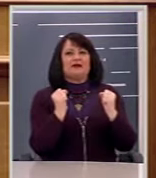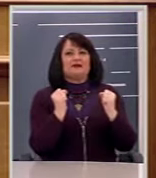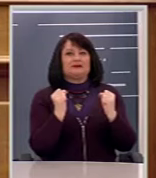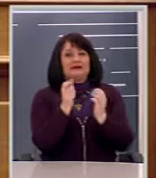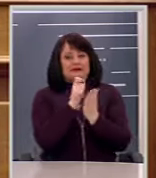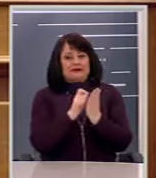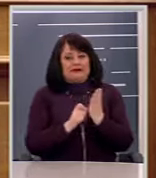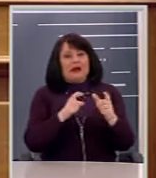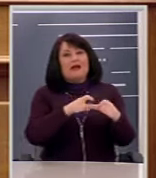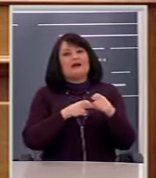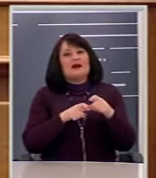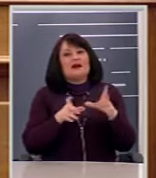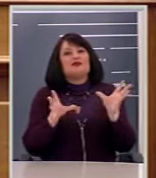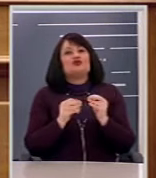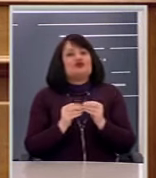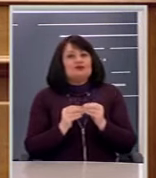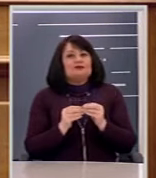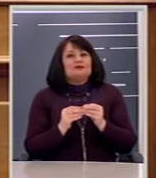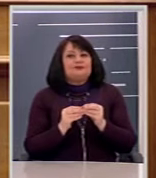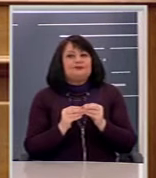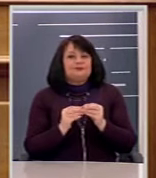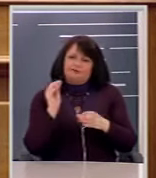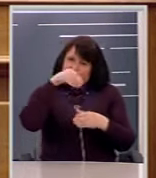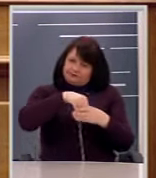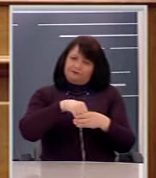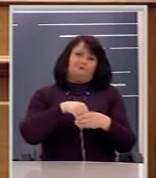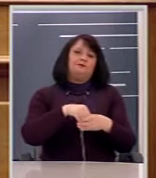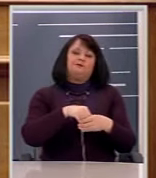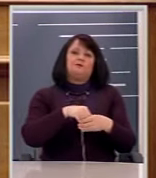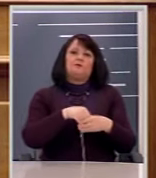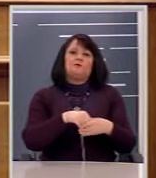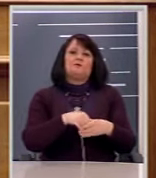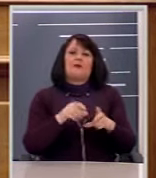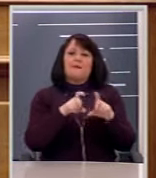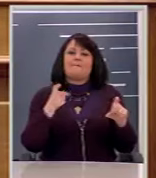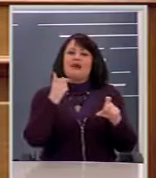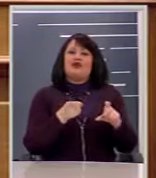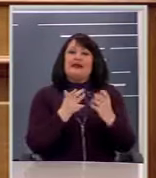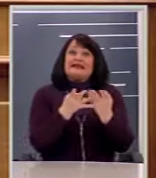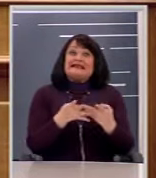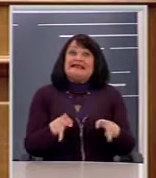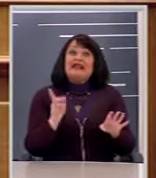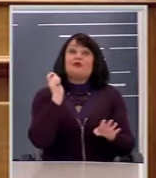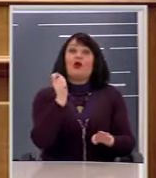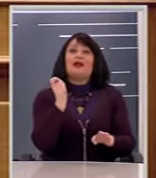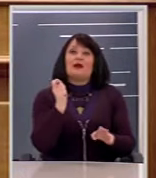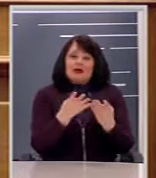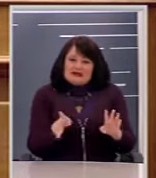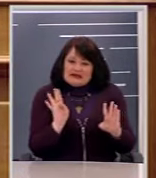για εταιρείες στις οποίες συμμετείχαν και ήταν μέτοχοι συγγενικά πρόσωπα πολιτικών.